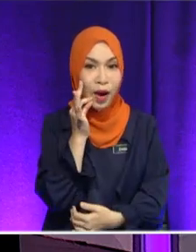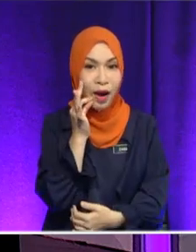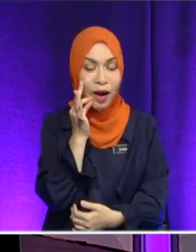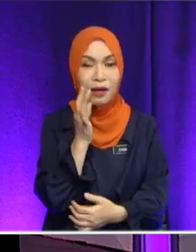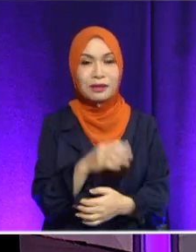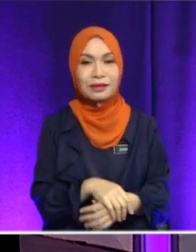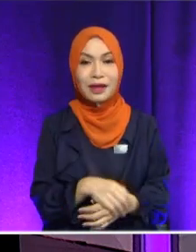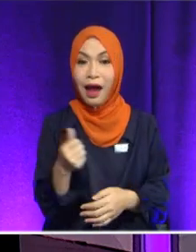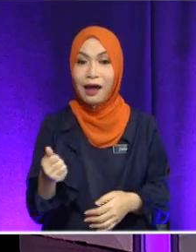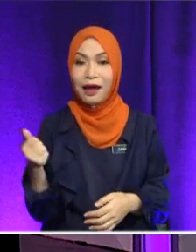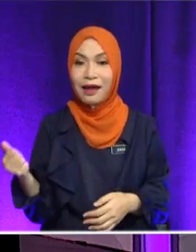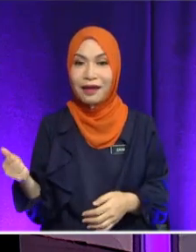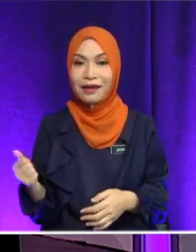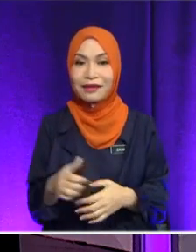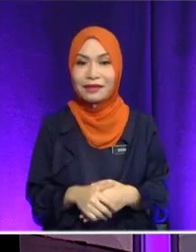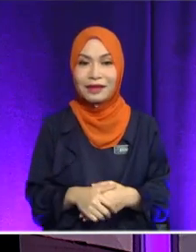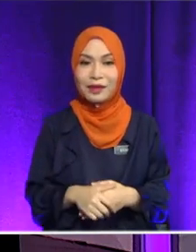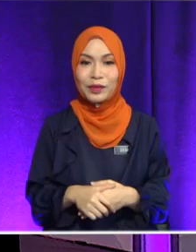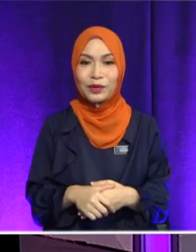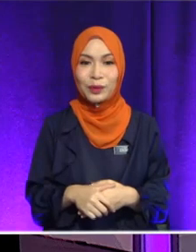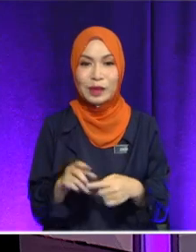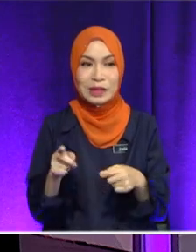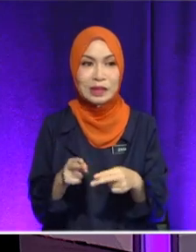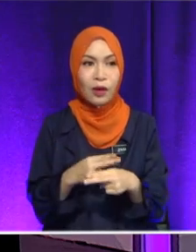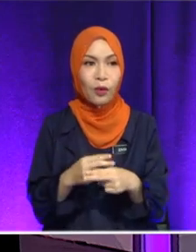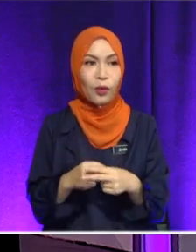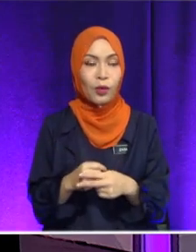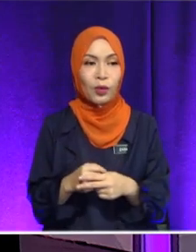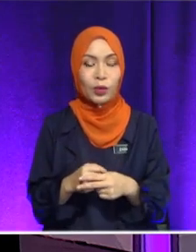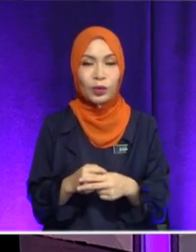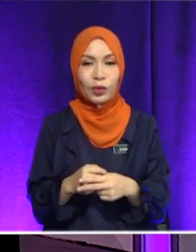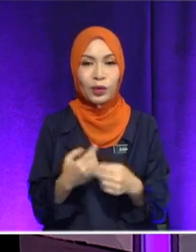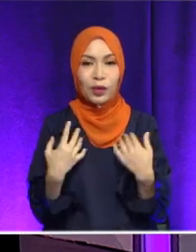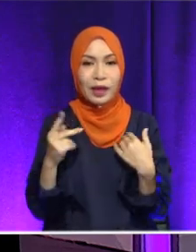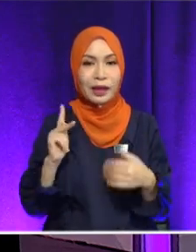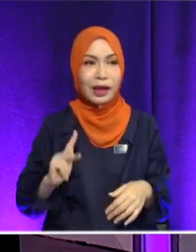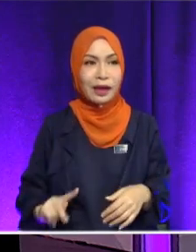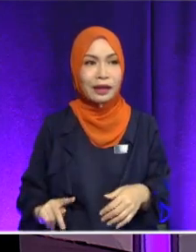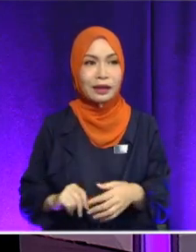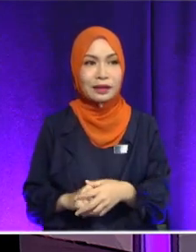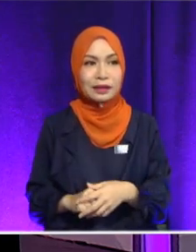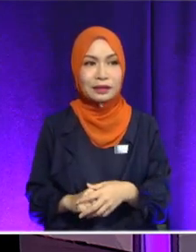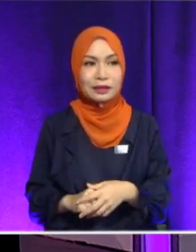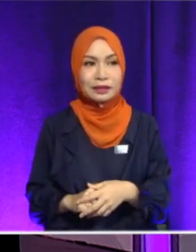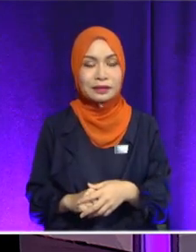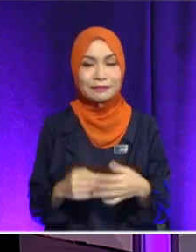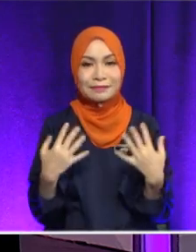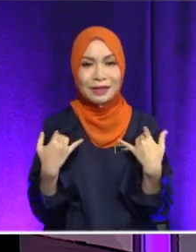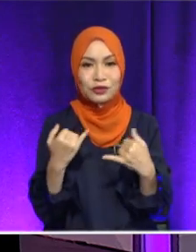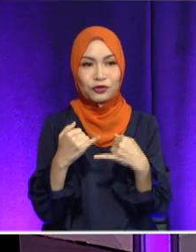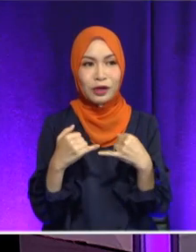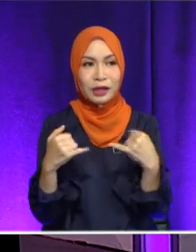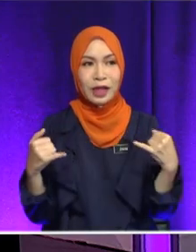di sini kita ada kayaknya kain Eh kain pecel dan juga di sini kita ada tali yang telah dililit oke